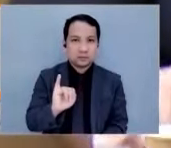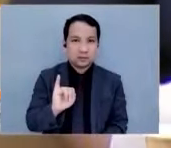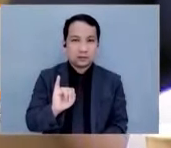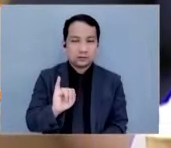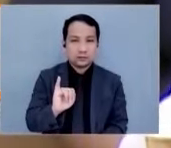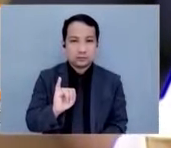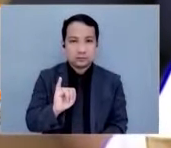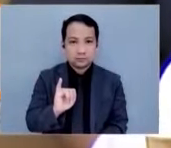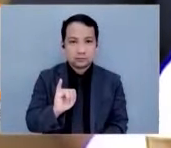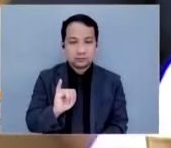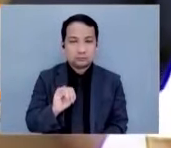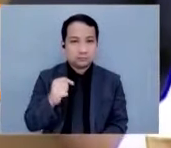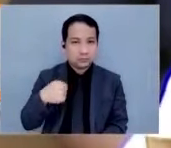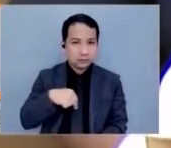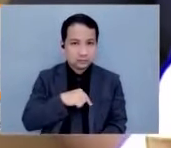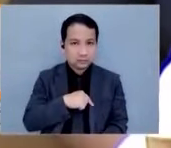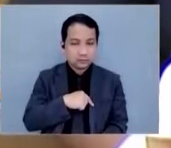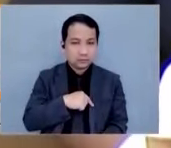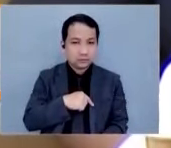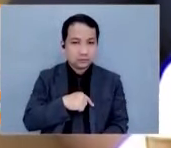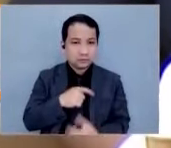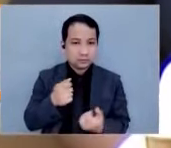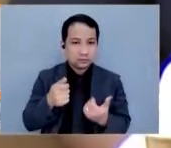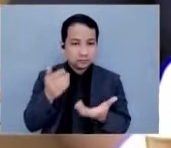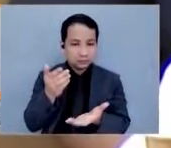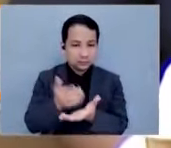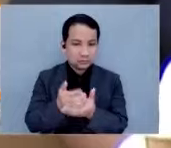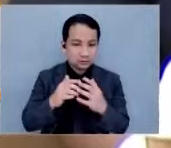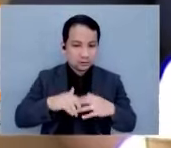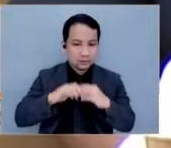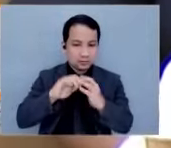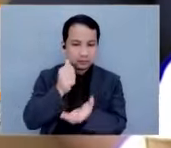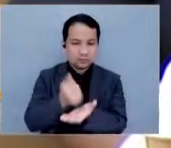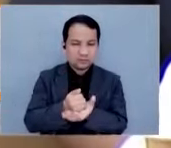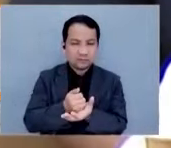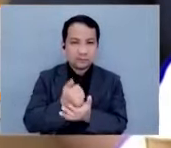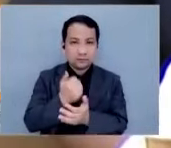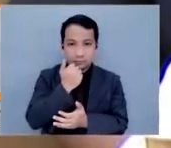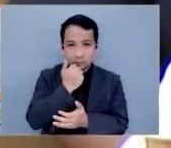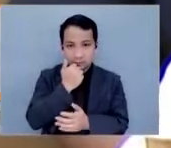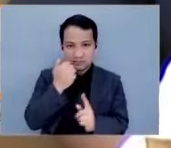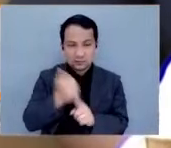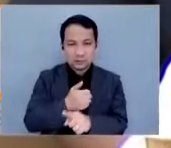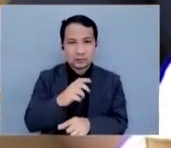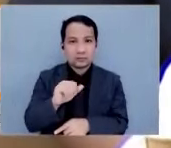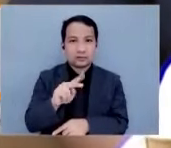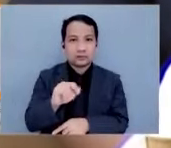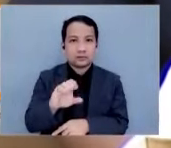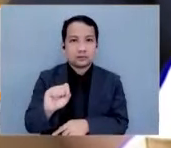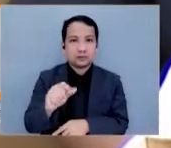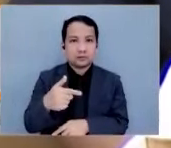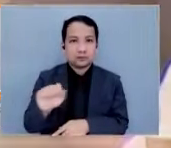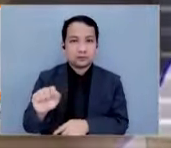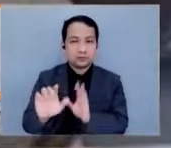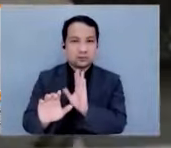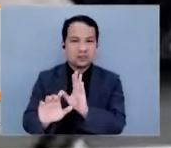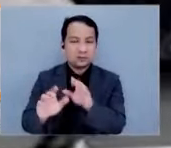I believe, was able to establish violations of Swarasug to their